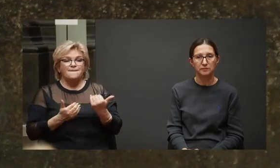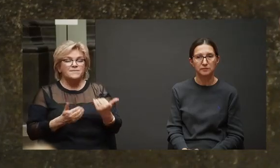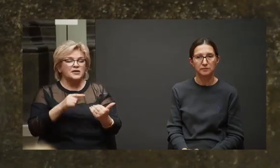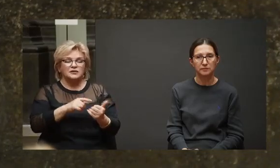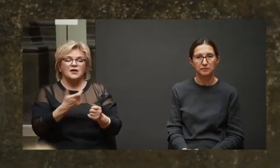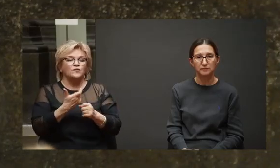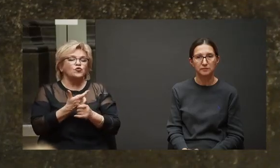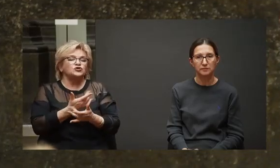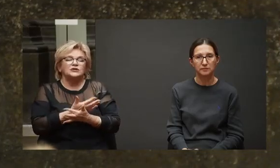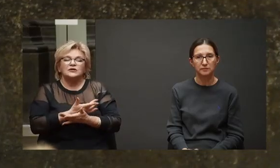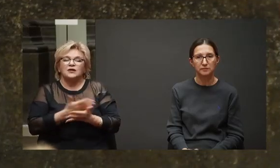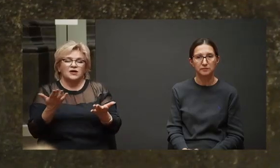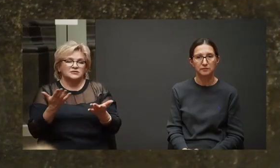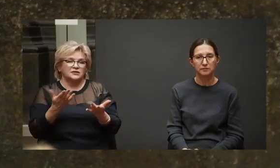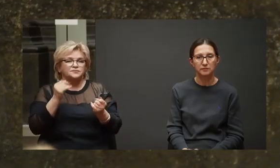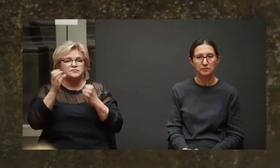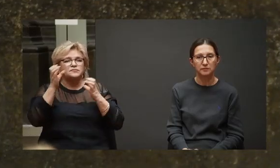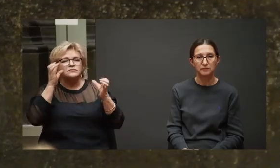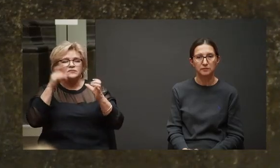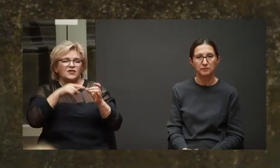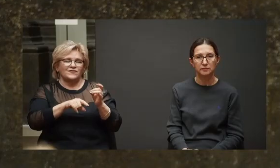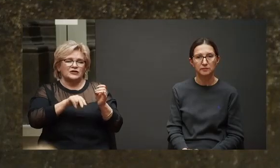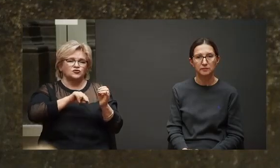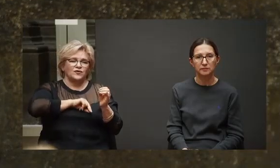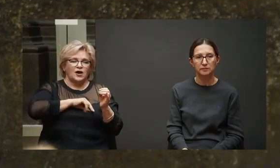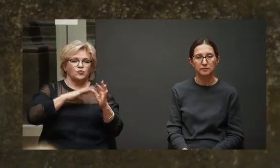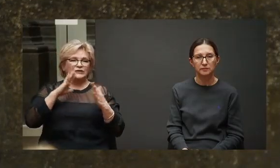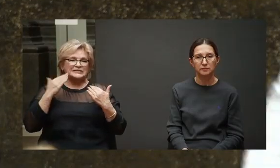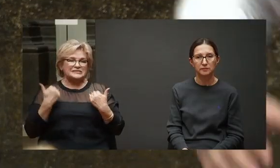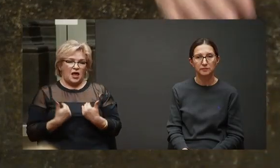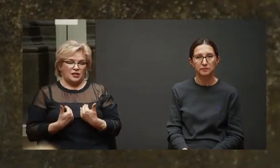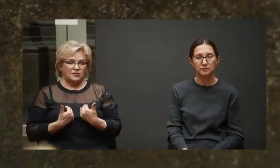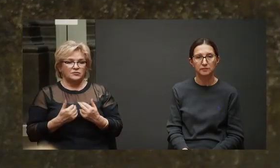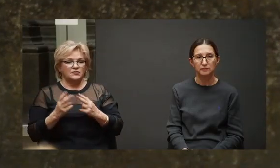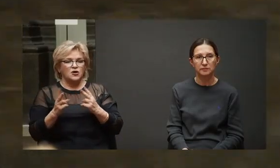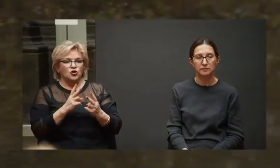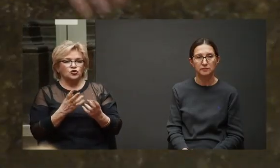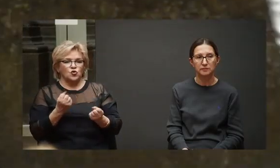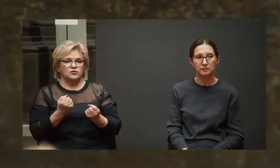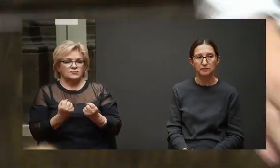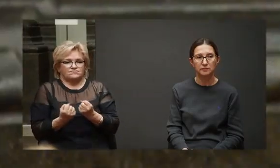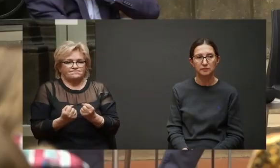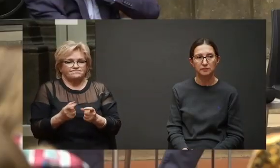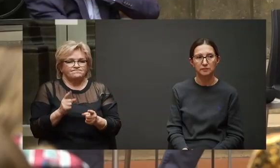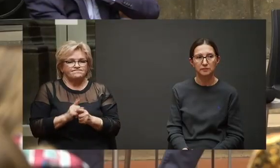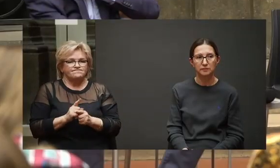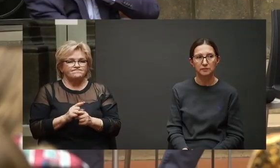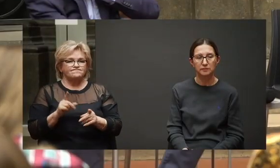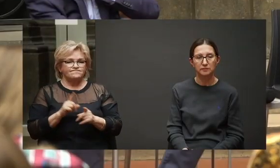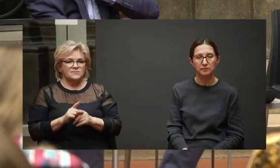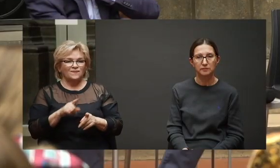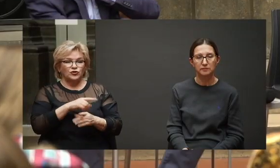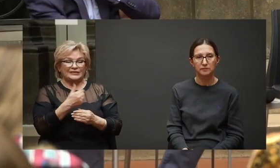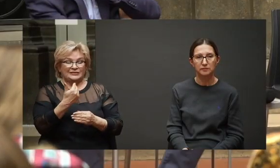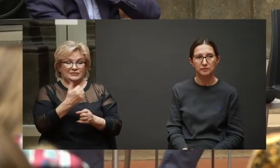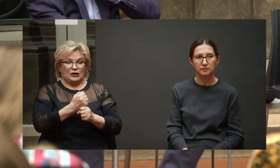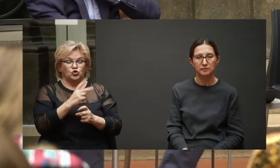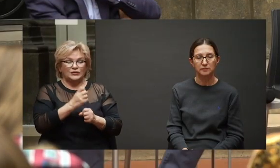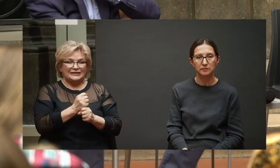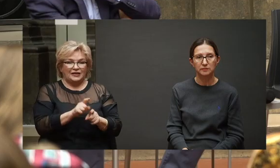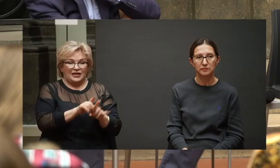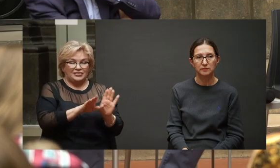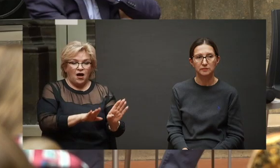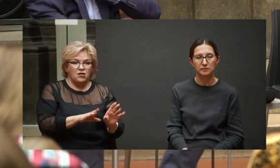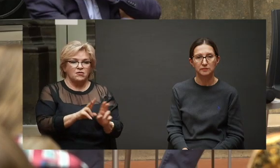очень разная, как сказать, философия работы с телом. Кто-то там жестко ставит, ты типа делаешь вот так,